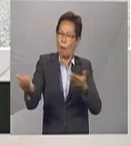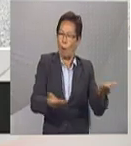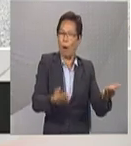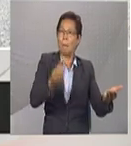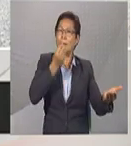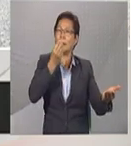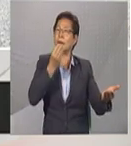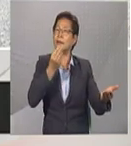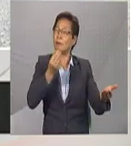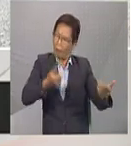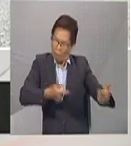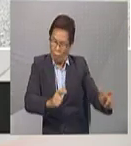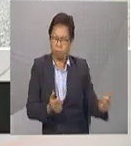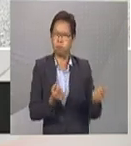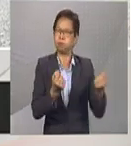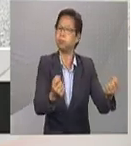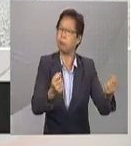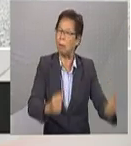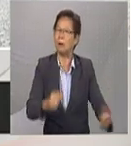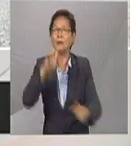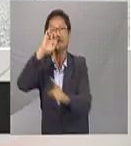membawa makanan.